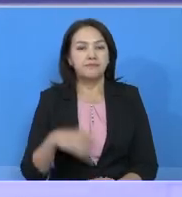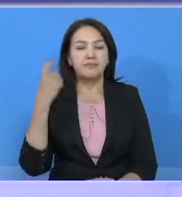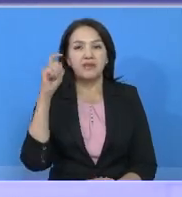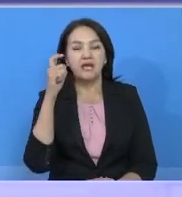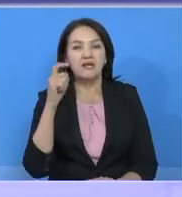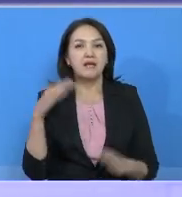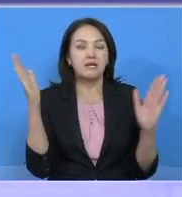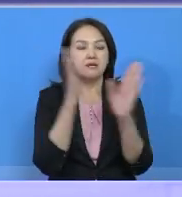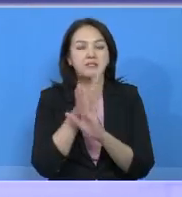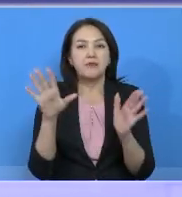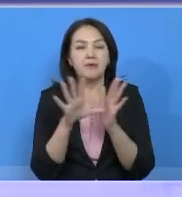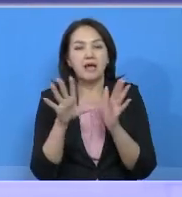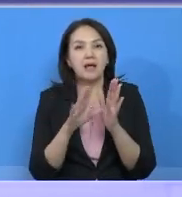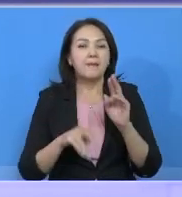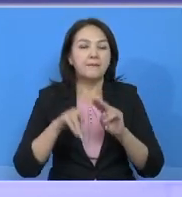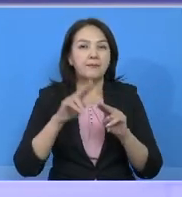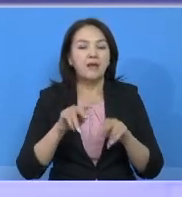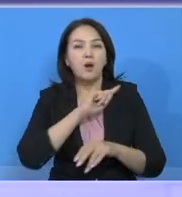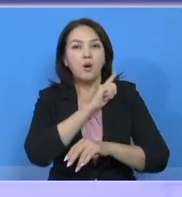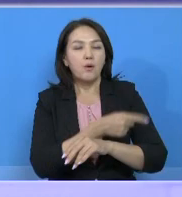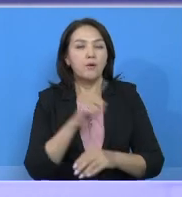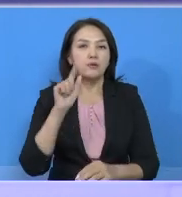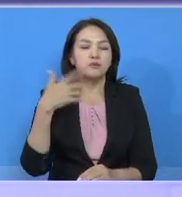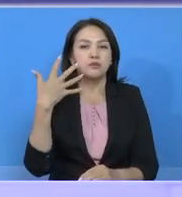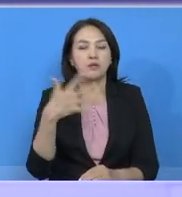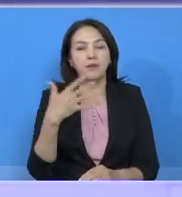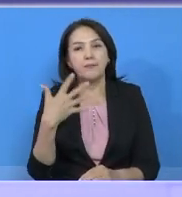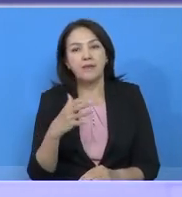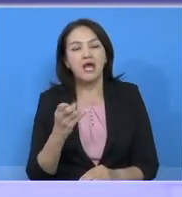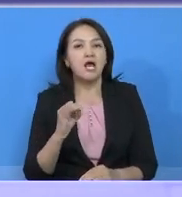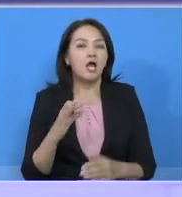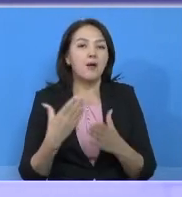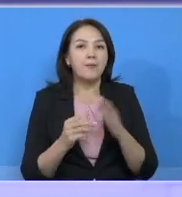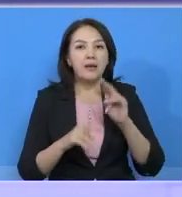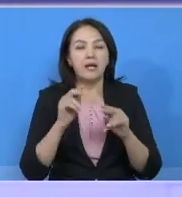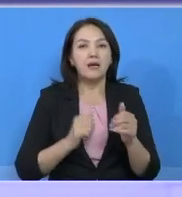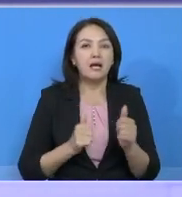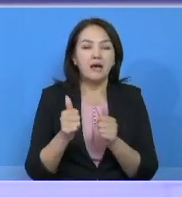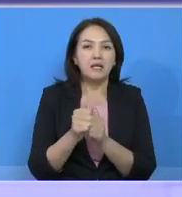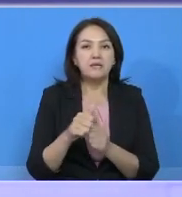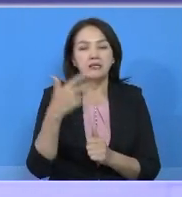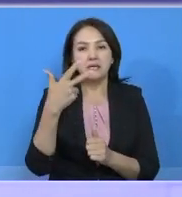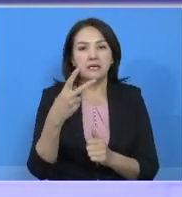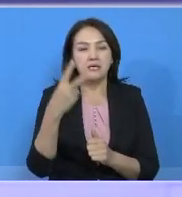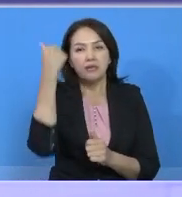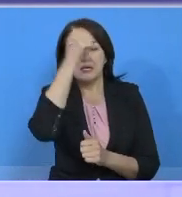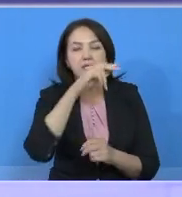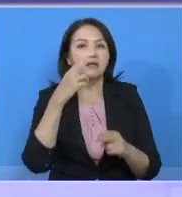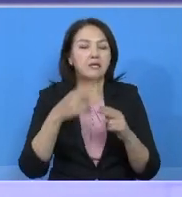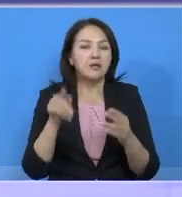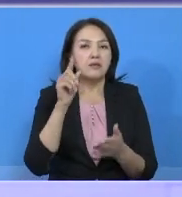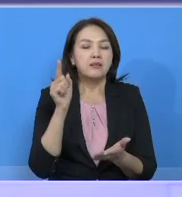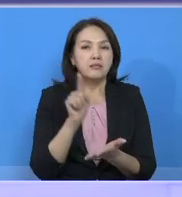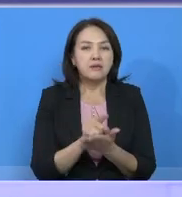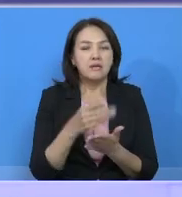Храмтауда жел электр станциясы салынат. Қуаттылығы 155 мегаватт болатын жоба құрылса алдағы 2 жылда аяқталуы тиіс. Бүгін облыс әкімі